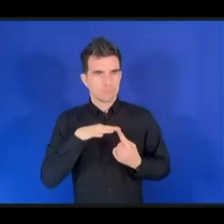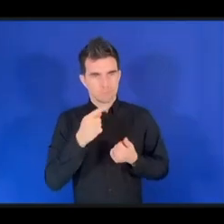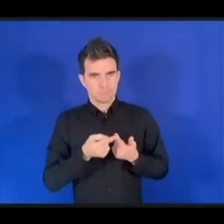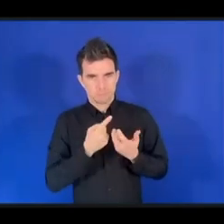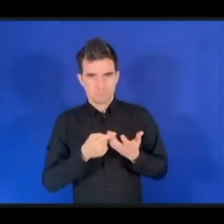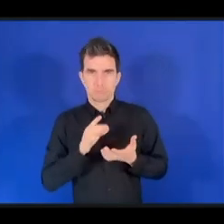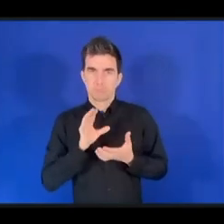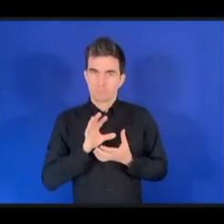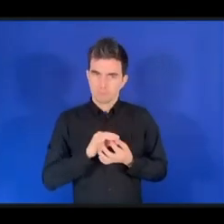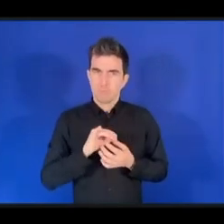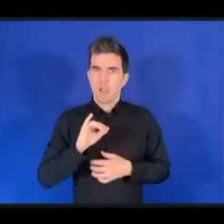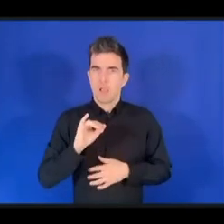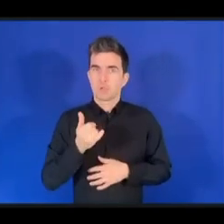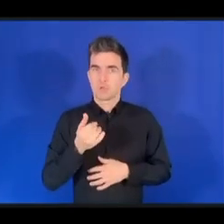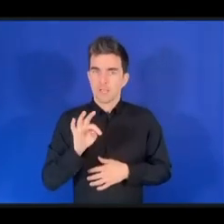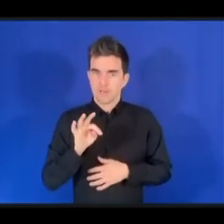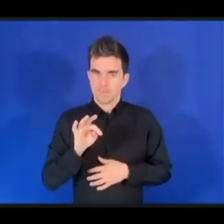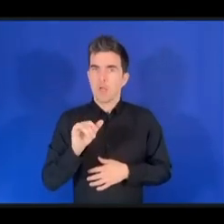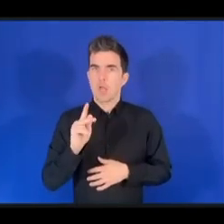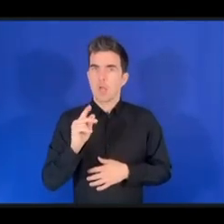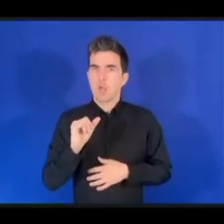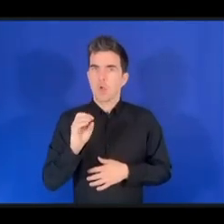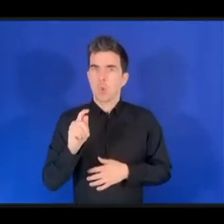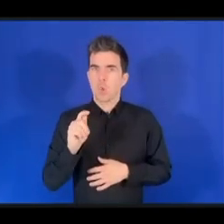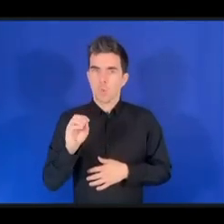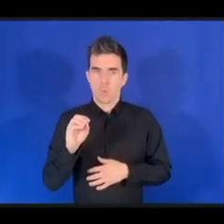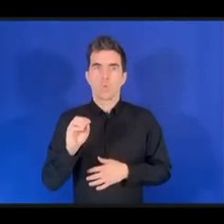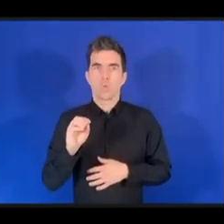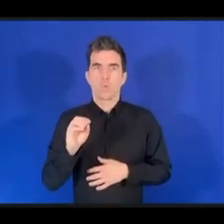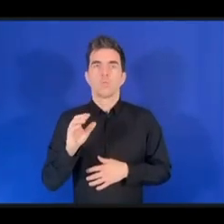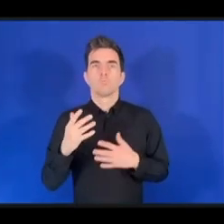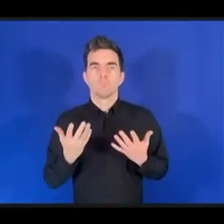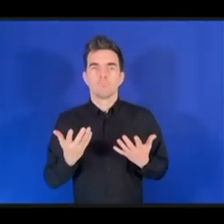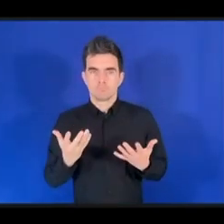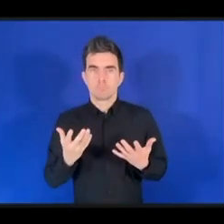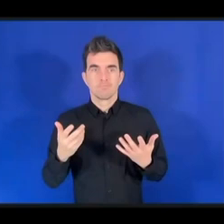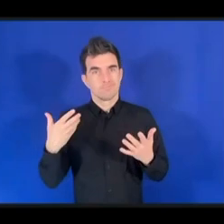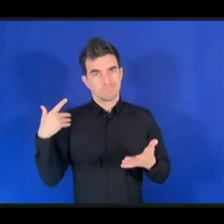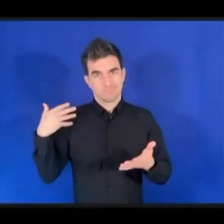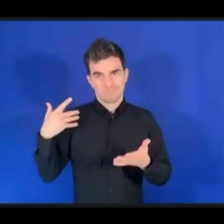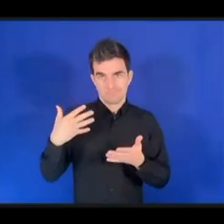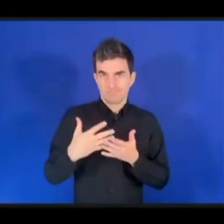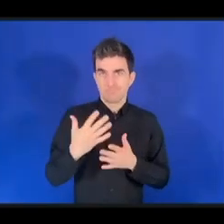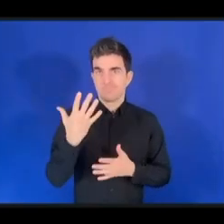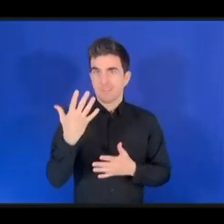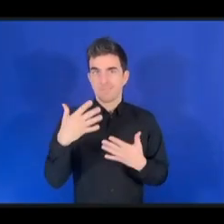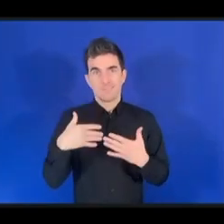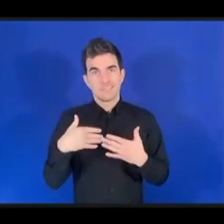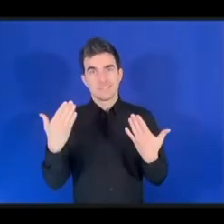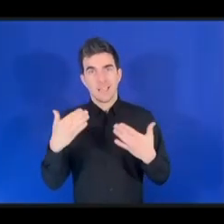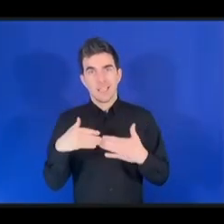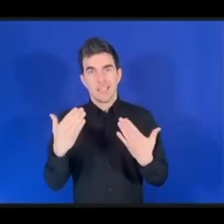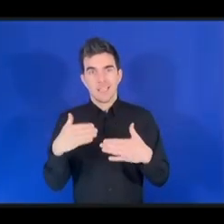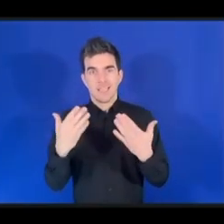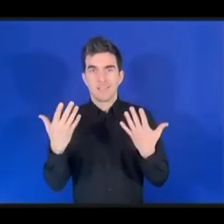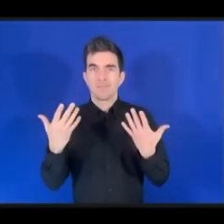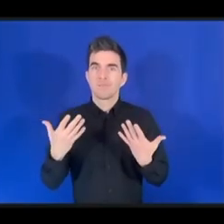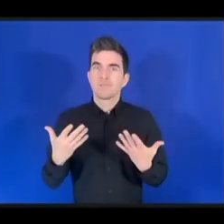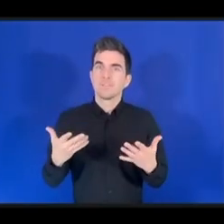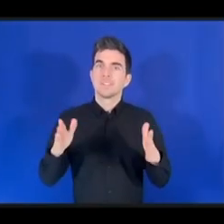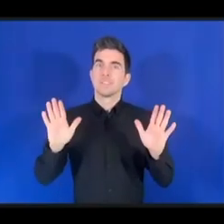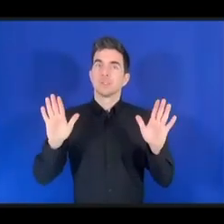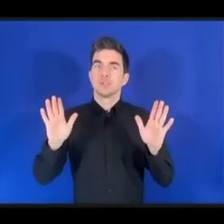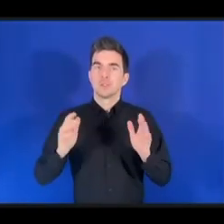ます本フォーラムの開催にあたって長期に渡りご準備を